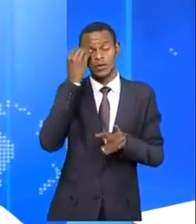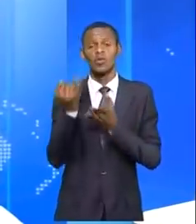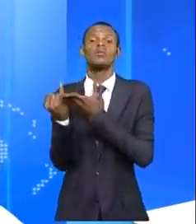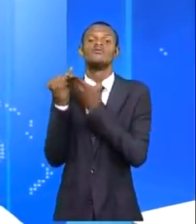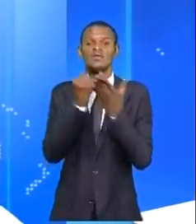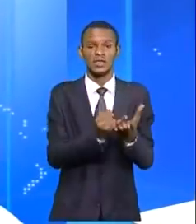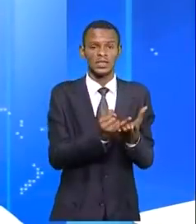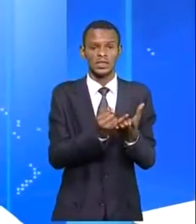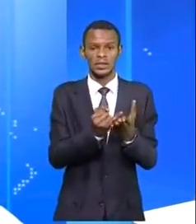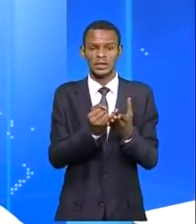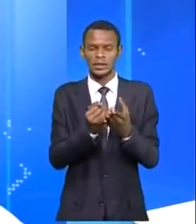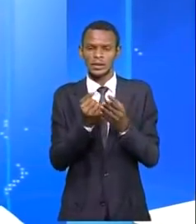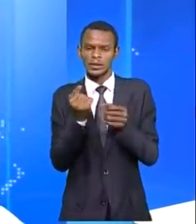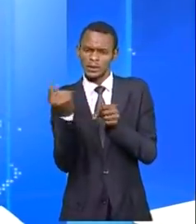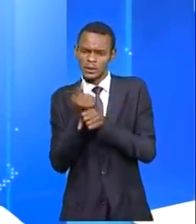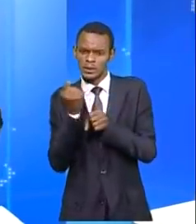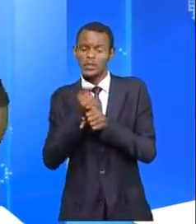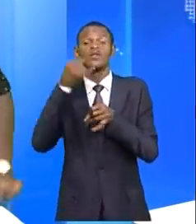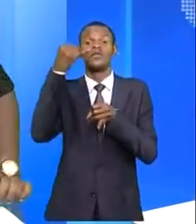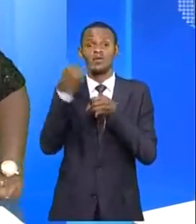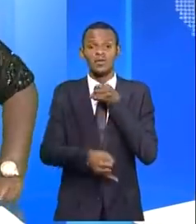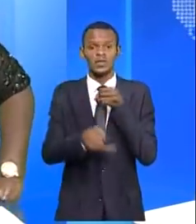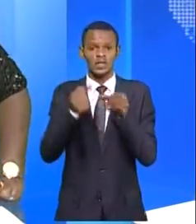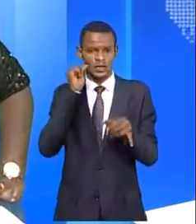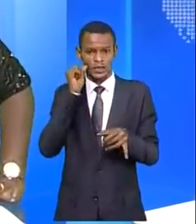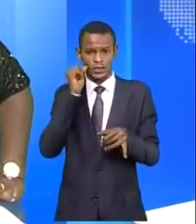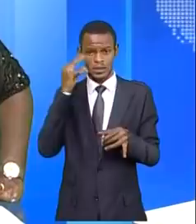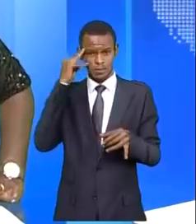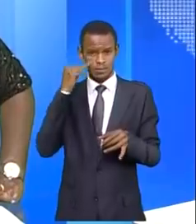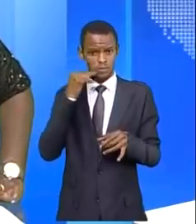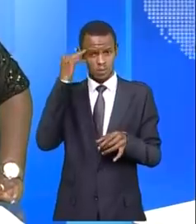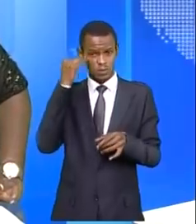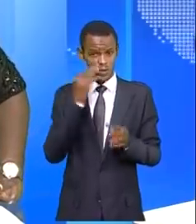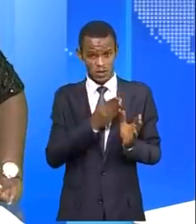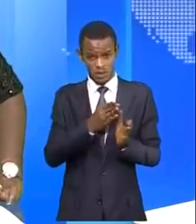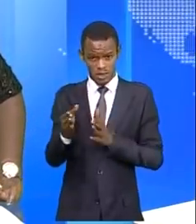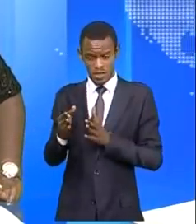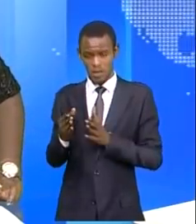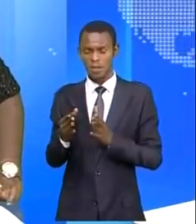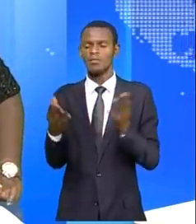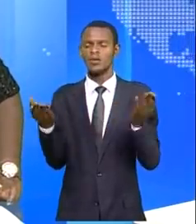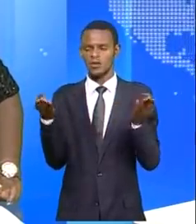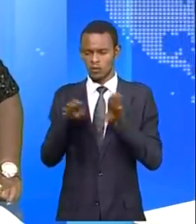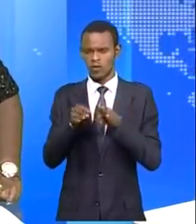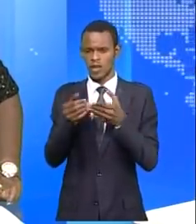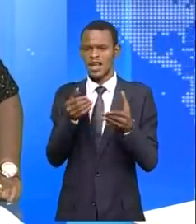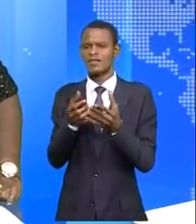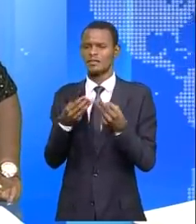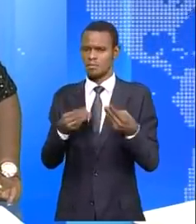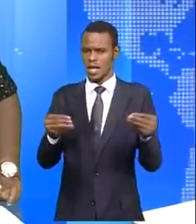bouygues a clôturé les travaux avant de réceptionner quelques matériels informatiques destinés à son ministère peggy mukundan nous ont